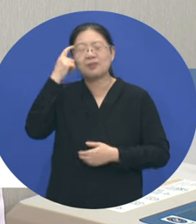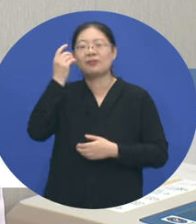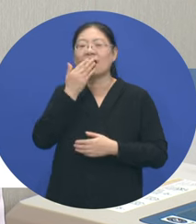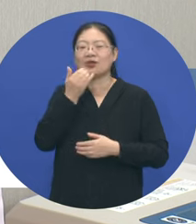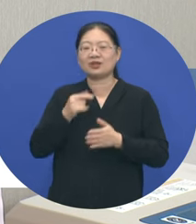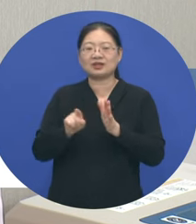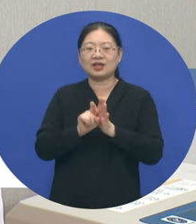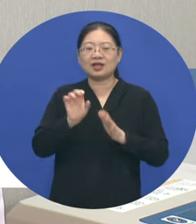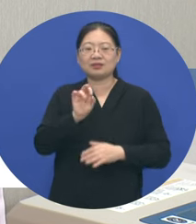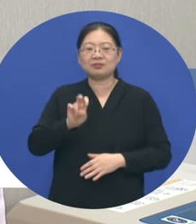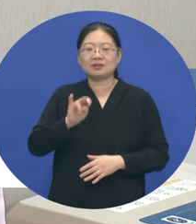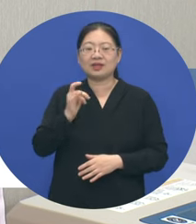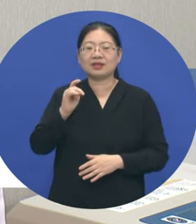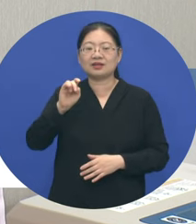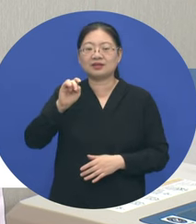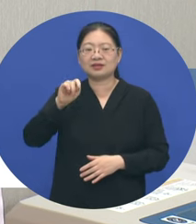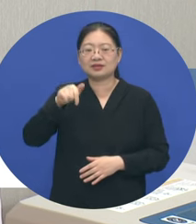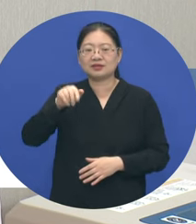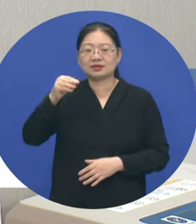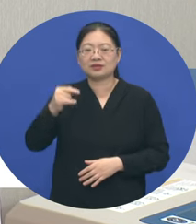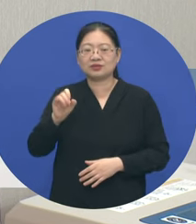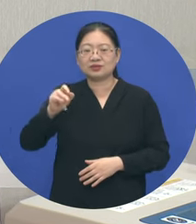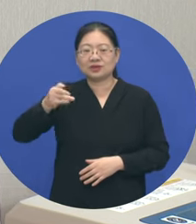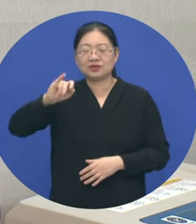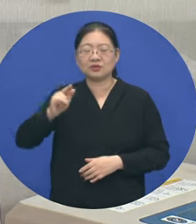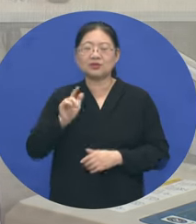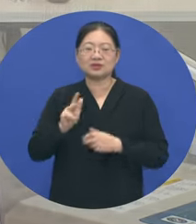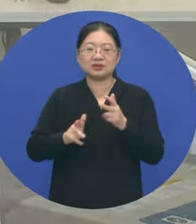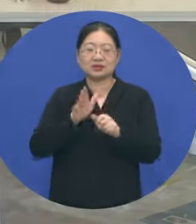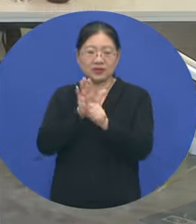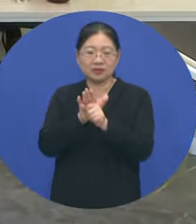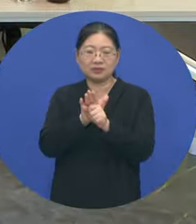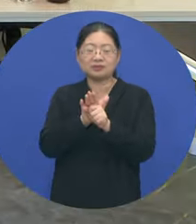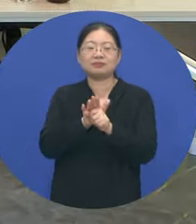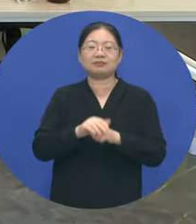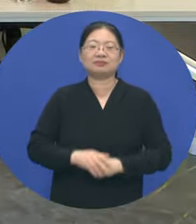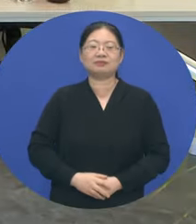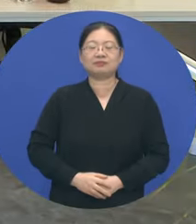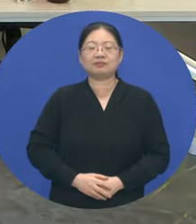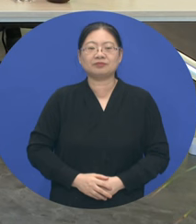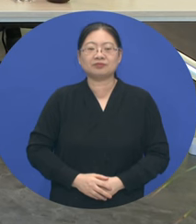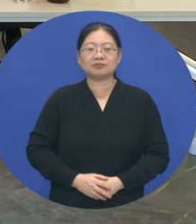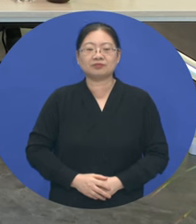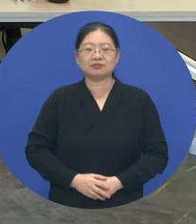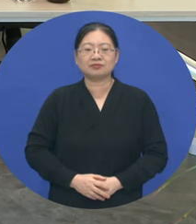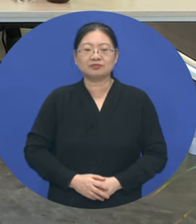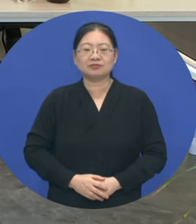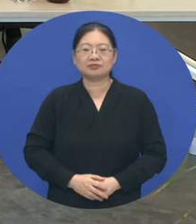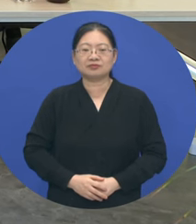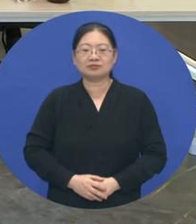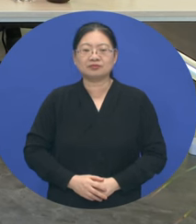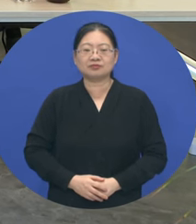저희가 임팩트 유니콘 지원 사업을 추진하도록 하겠습니다 GTV 뉴스